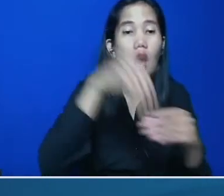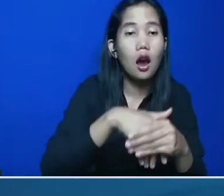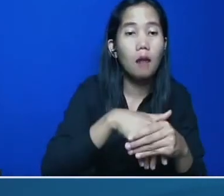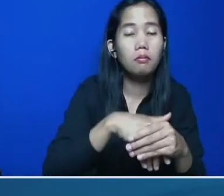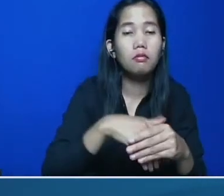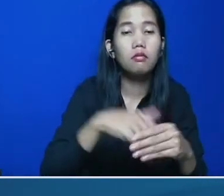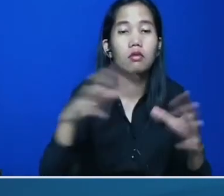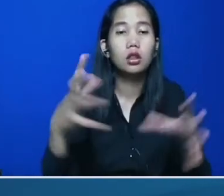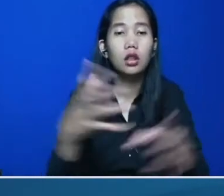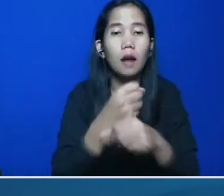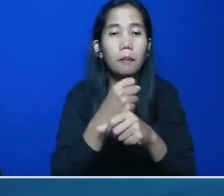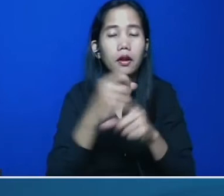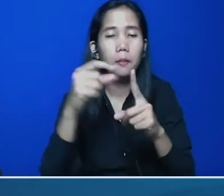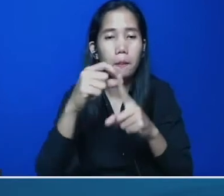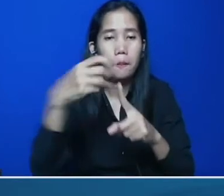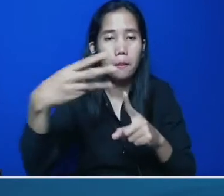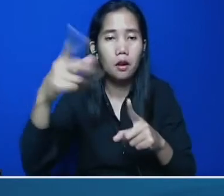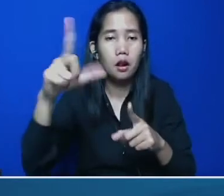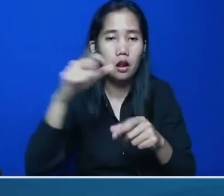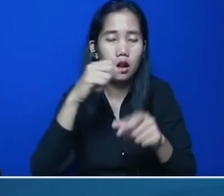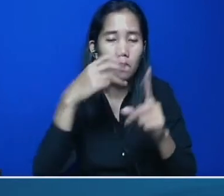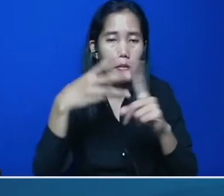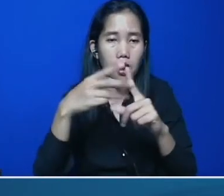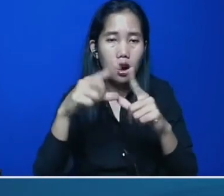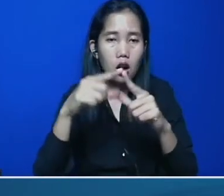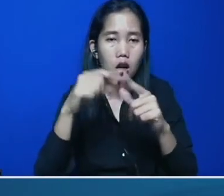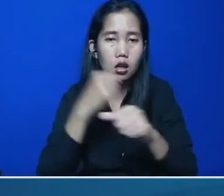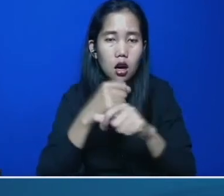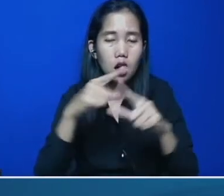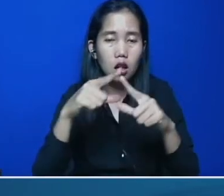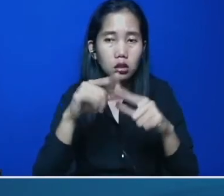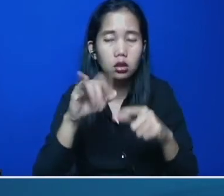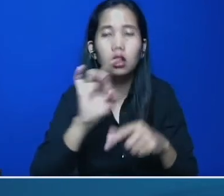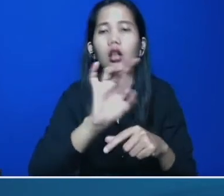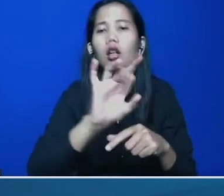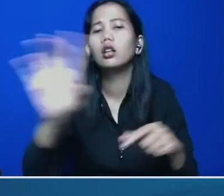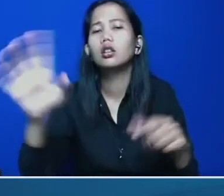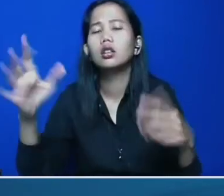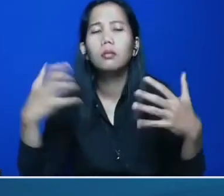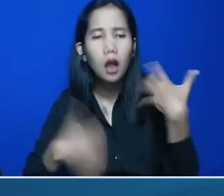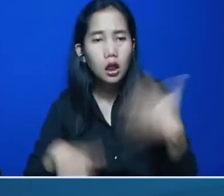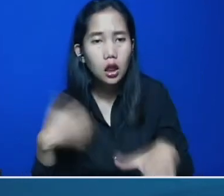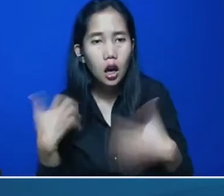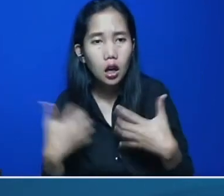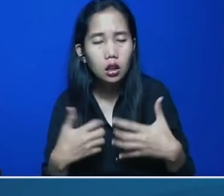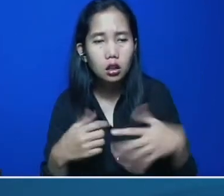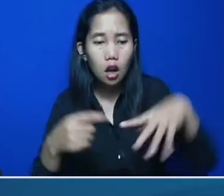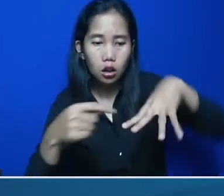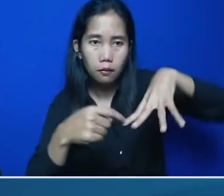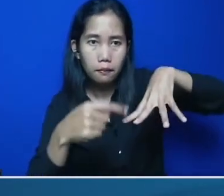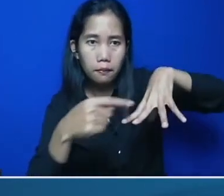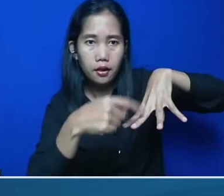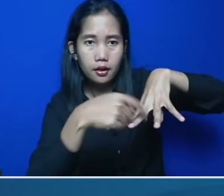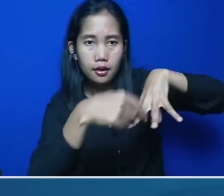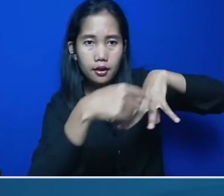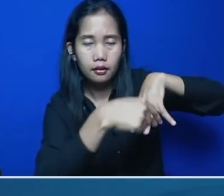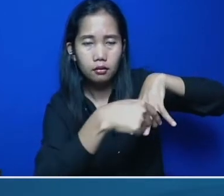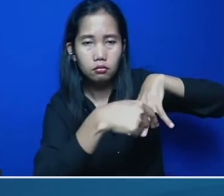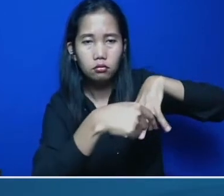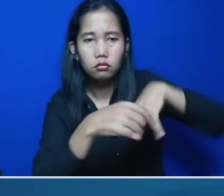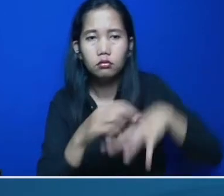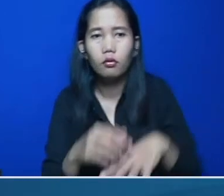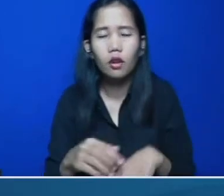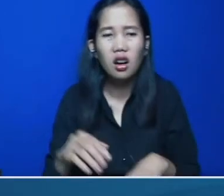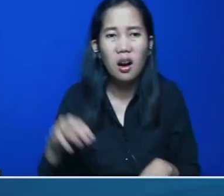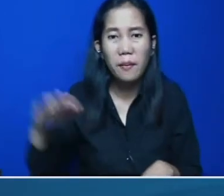ini tadi binatang-binatang yang masuk ke dalam Bahtera Nuh ya binatang yang haram 71 pasang